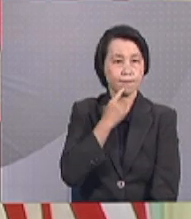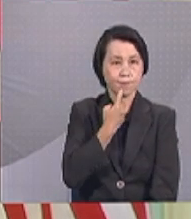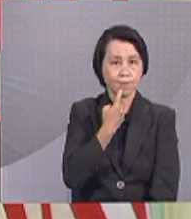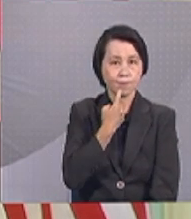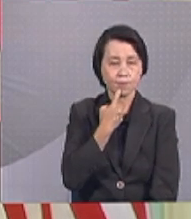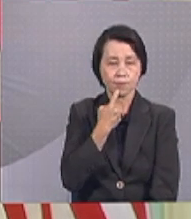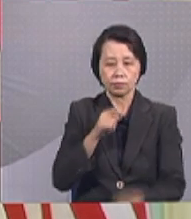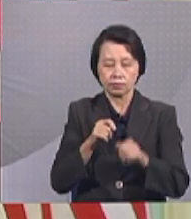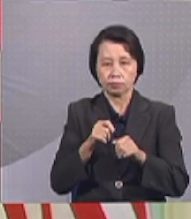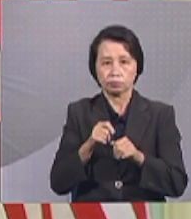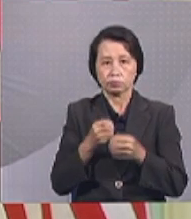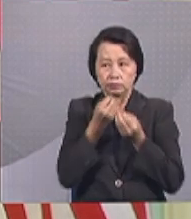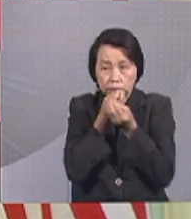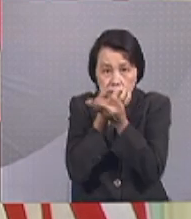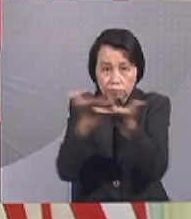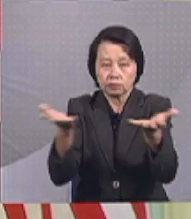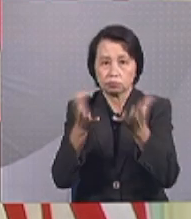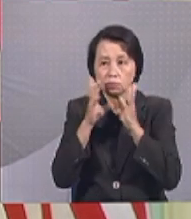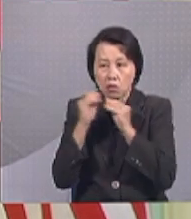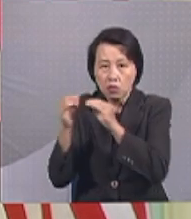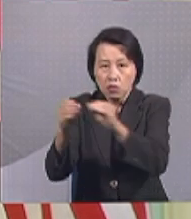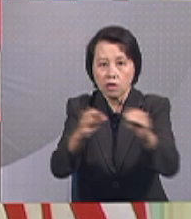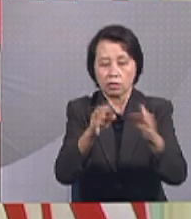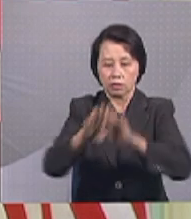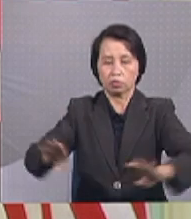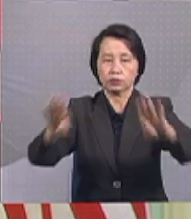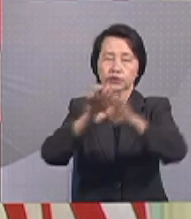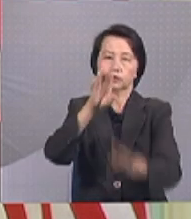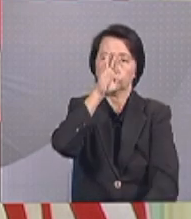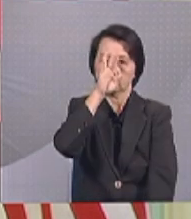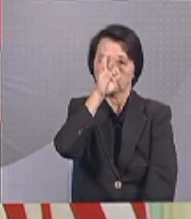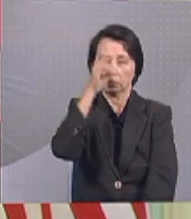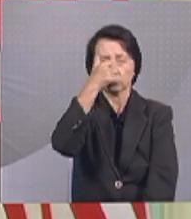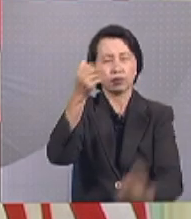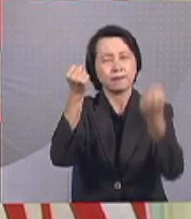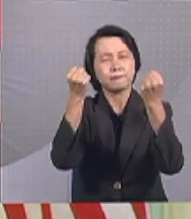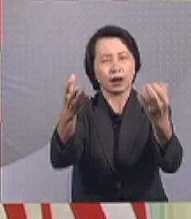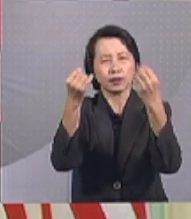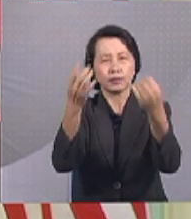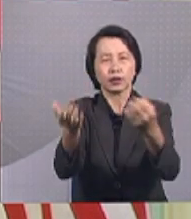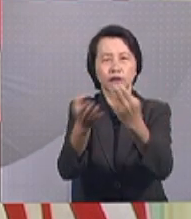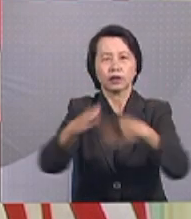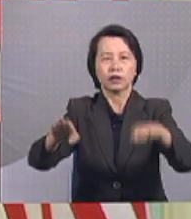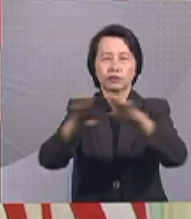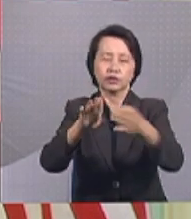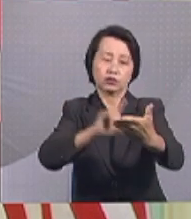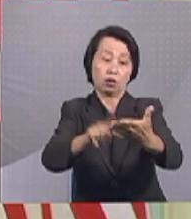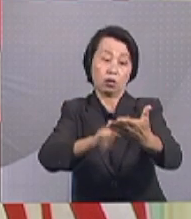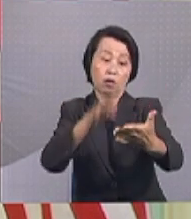kepada penularan berita palsu ini, kerana terlalu banyak berita palsu yang